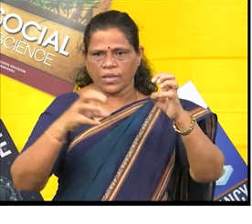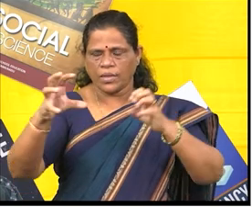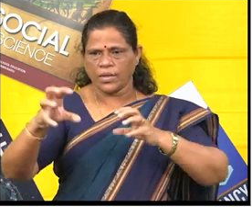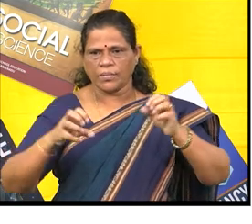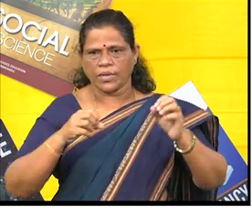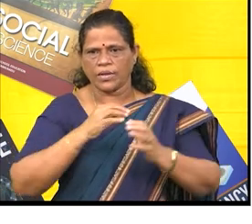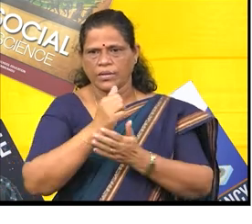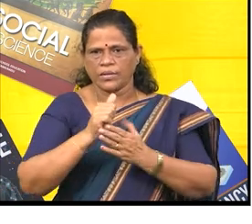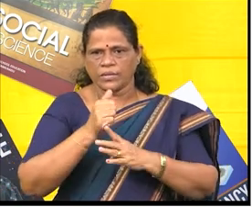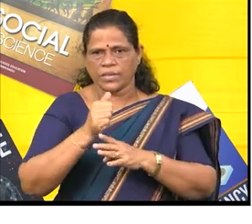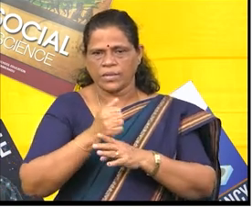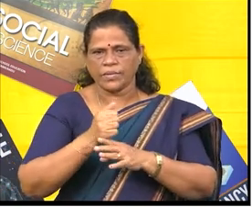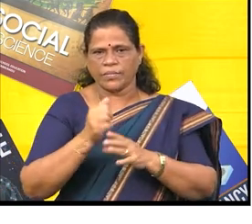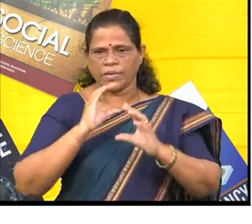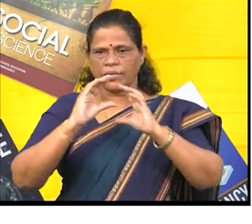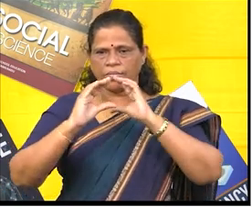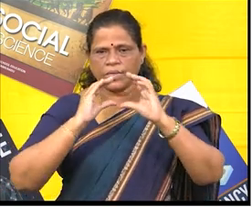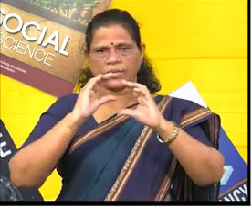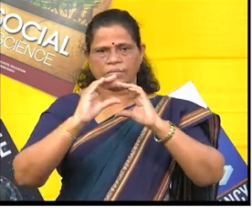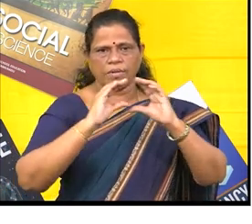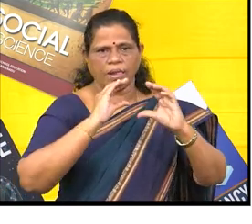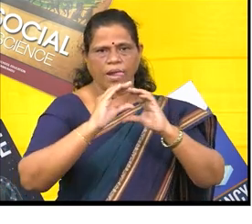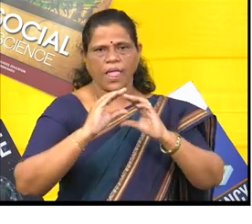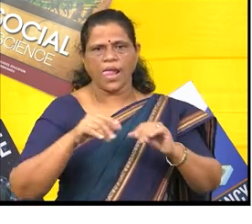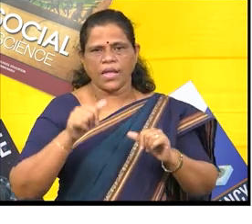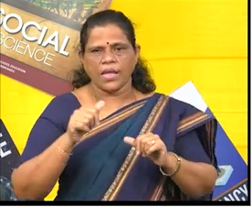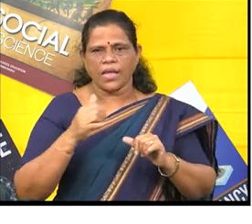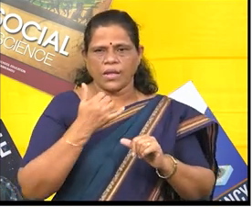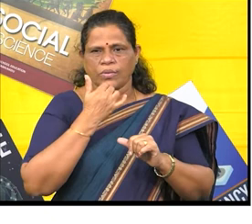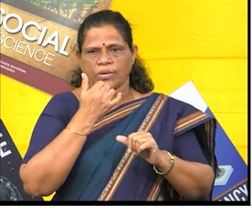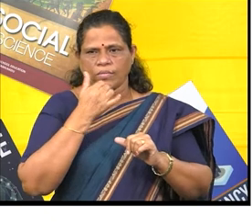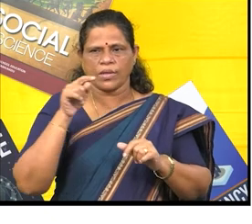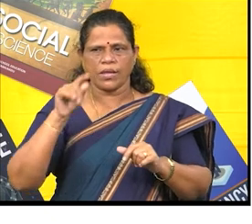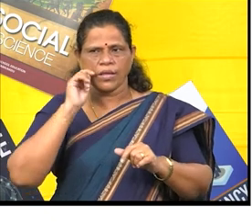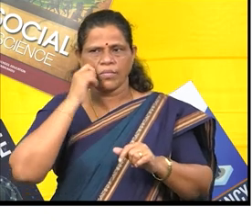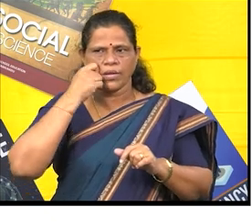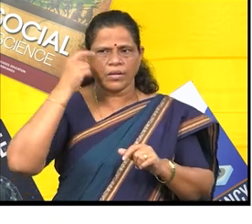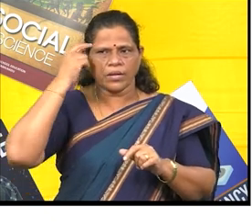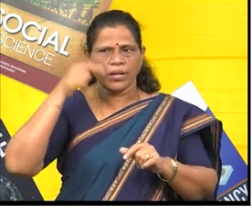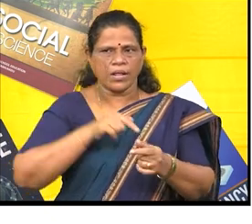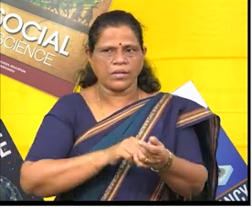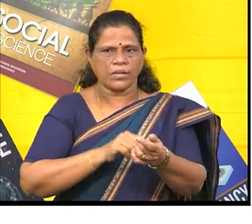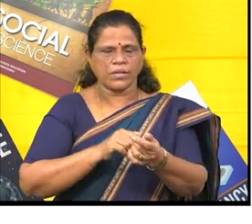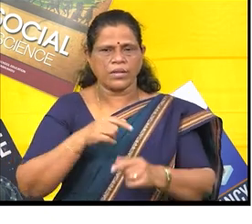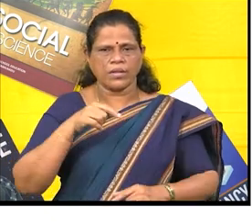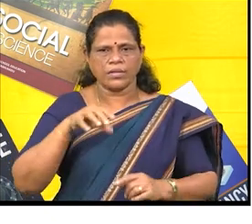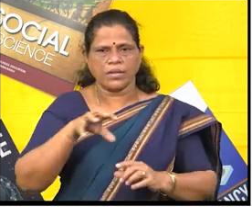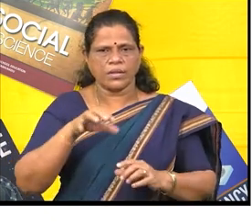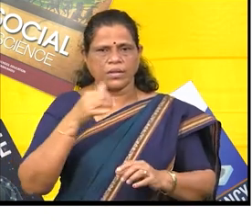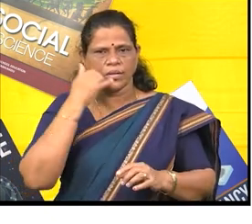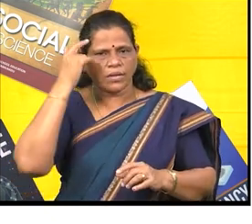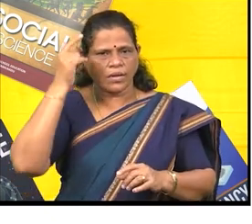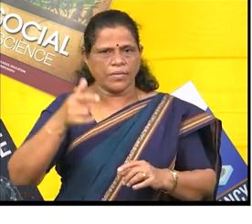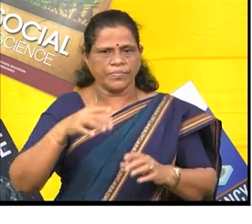ஆதாரங்கள் சான்றுகள் இதெல்லாம் கொண்டு நாங்கள் டிஸ்கஸ் பண்ணுவாங்க. இந்த குற்றம் எந்த நடந்திருக்கலாம், யாரால் நடந்திருக்கலாம், எந்த நேரத்தில் நடந்திருக்கலாம்